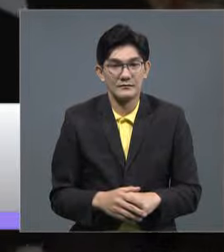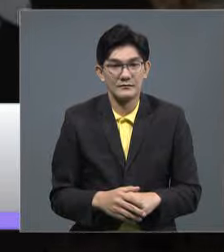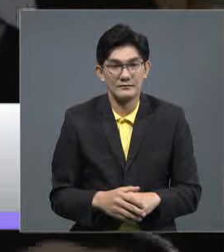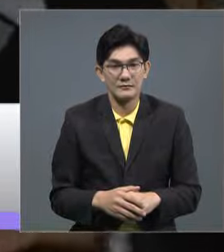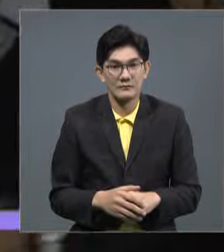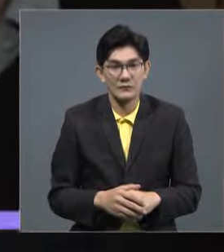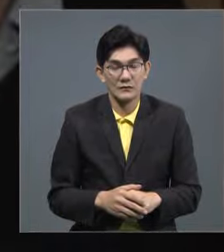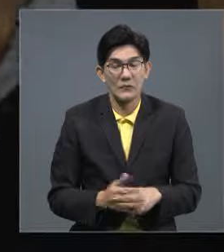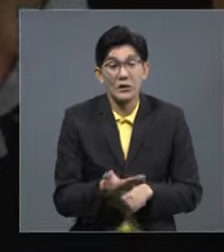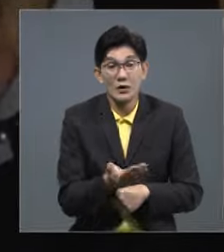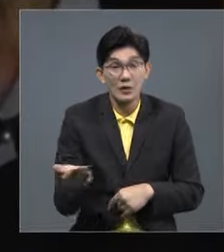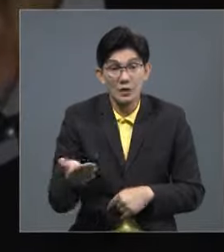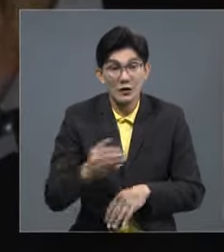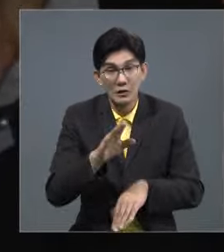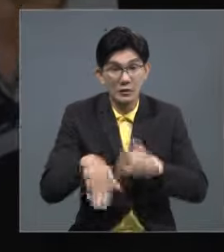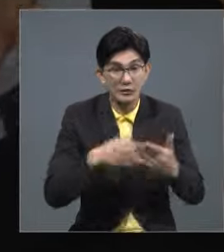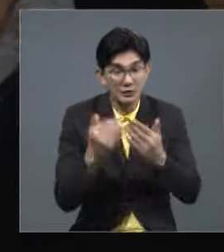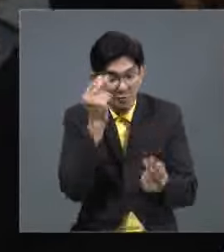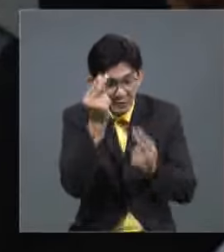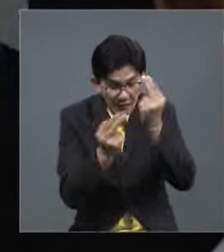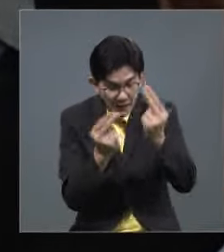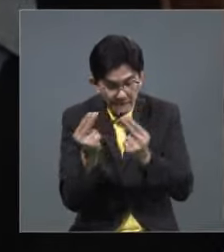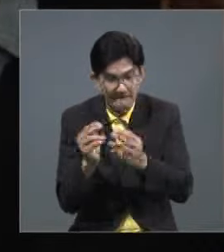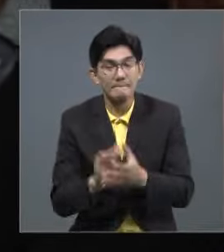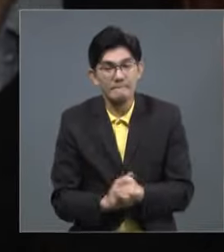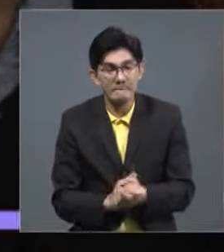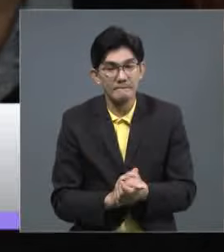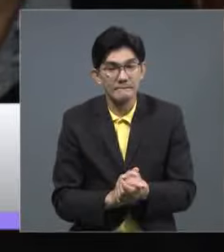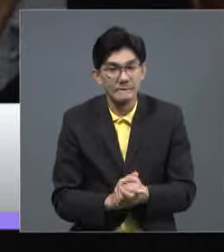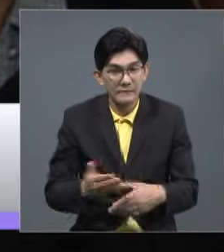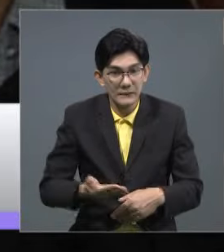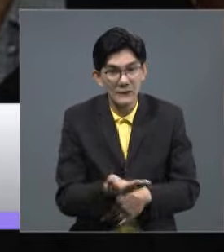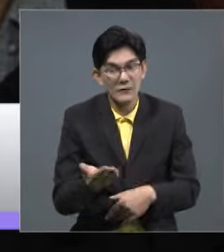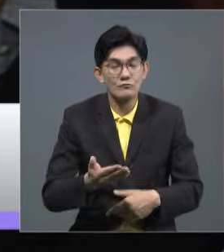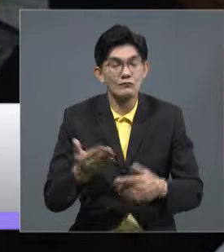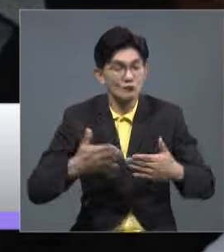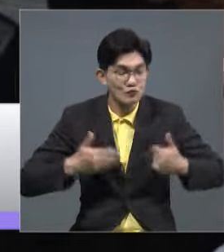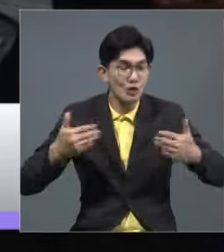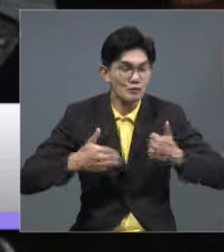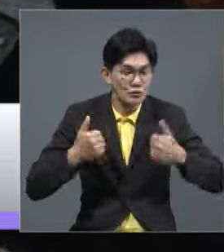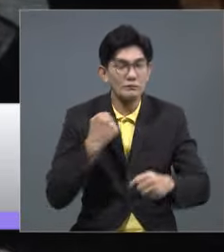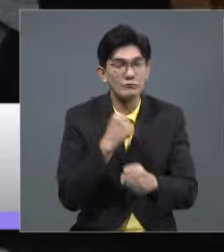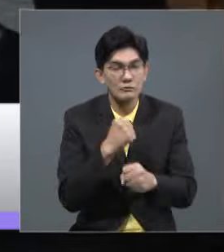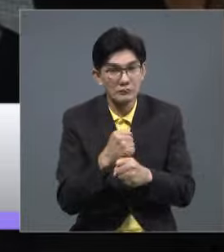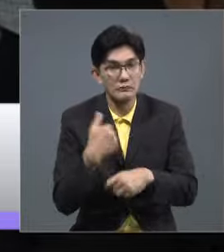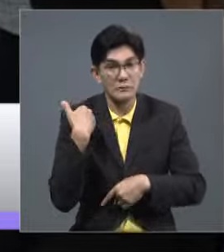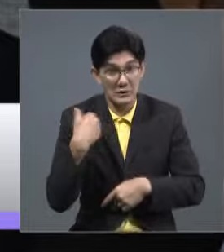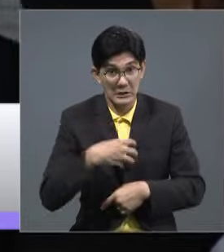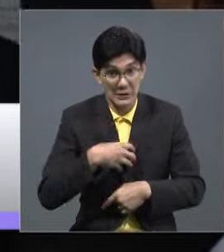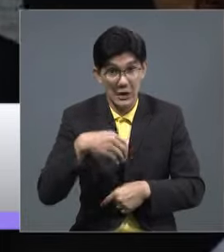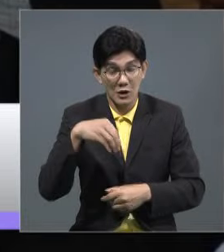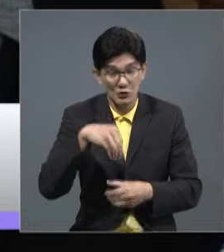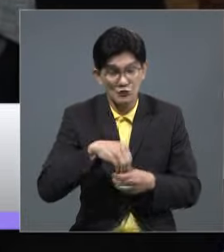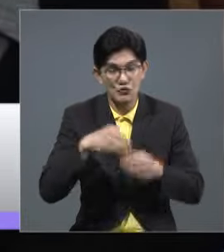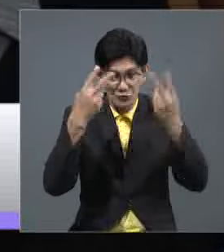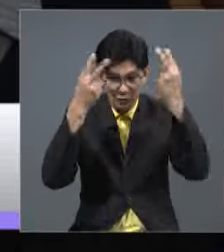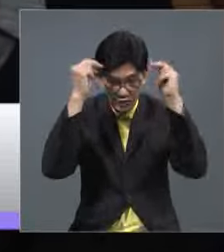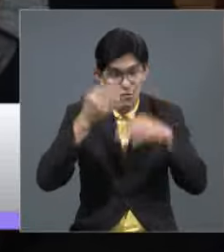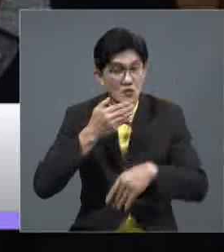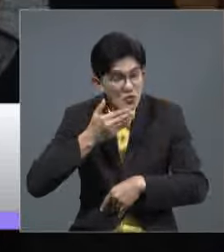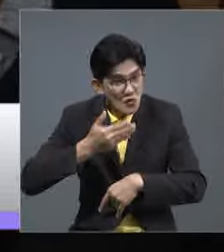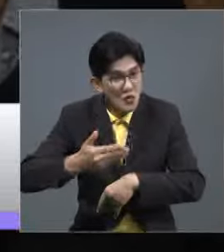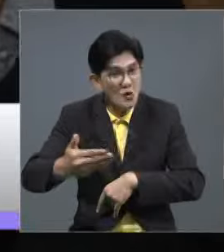ให้ท่านทั้งหลายที่ได้มาเยี่ยมแล้วก็ขอให้มีความสุขกับหน้าที่การงานและขอให้ท่านเป็นนายกรัฐมนตรี